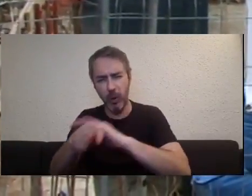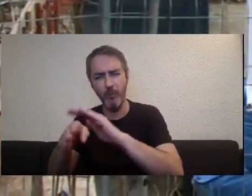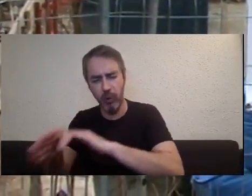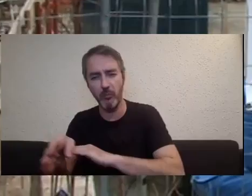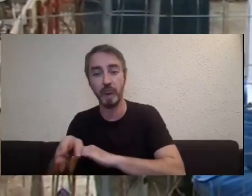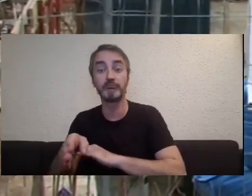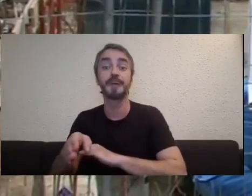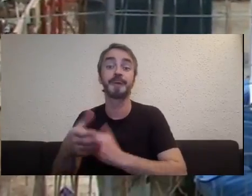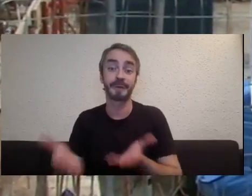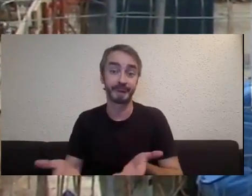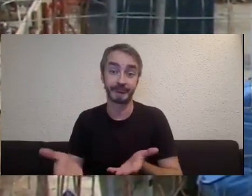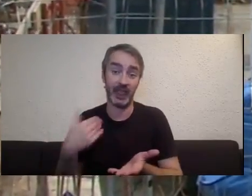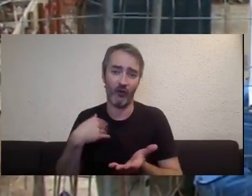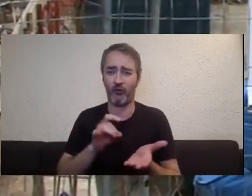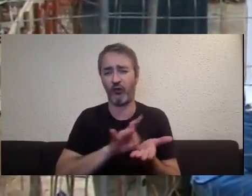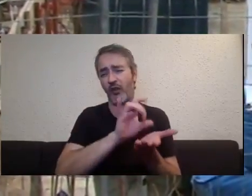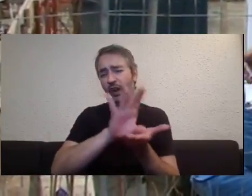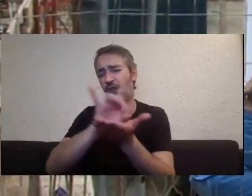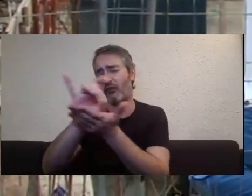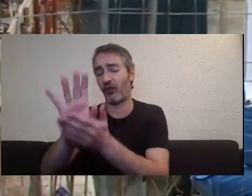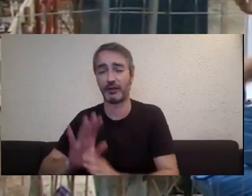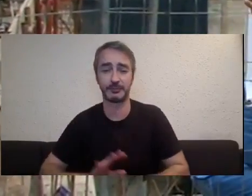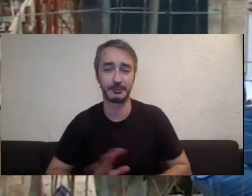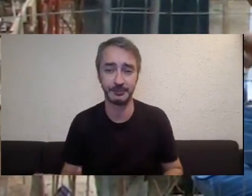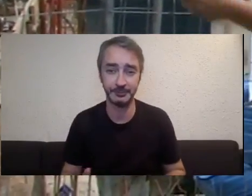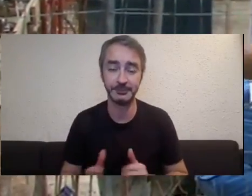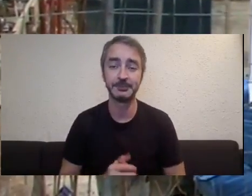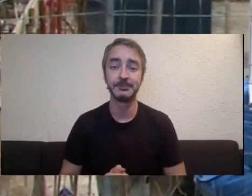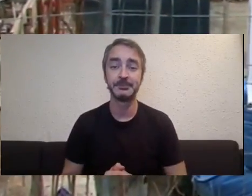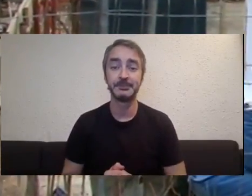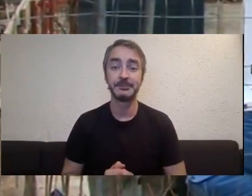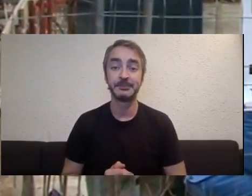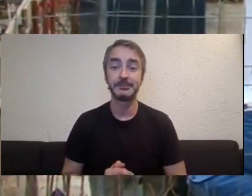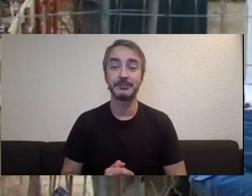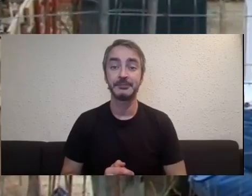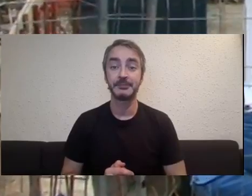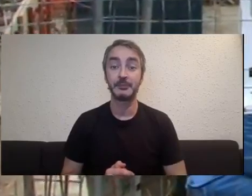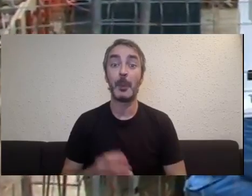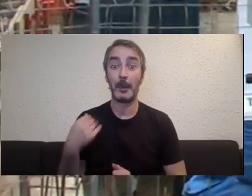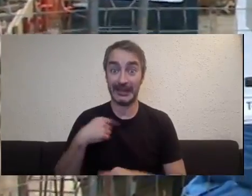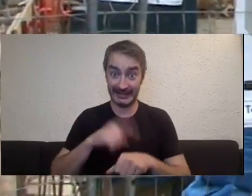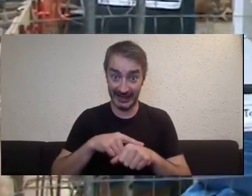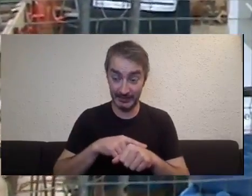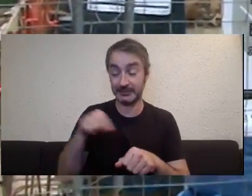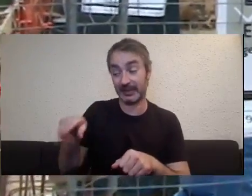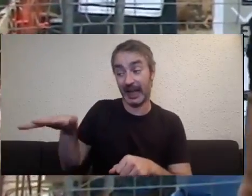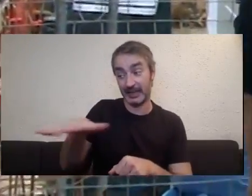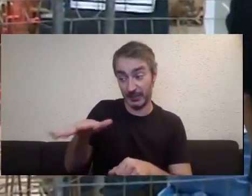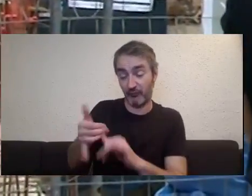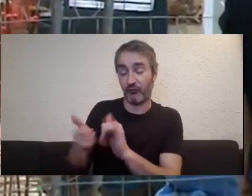a totes les vivendes que hi havia aquí i van desallotjar. Van deixar tres perquè estigui així les coses i així, i simultàniament també es va